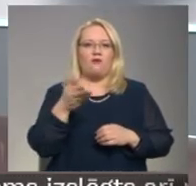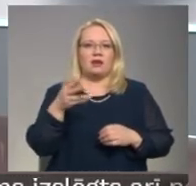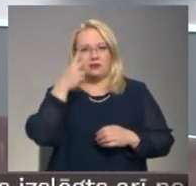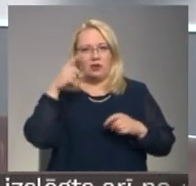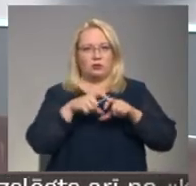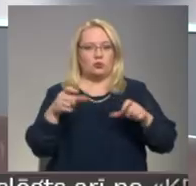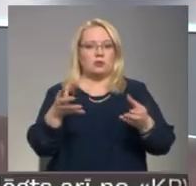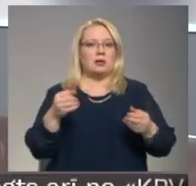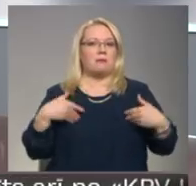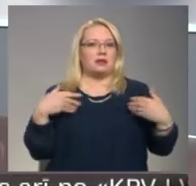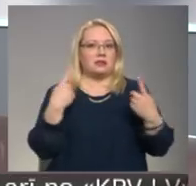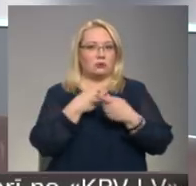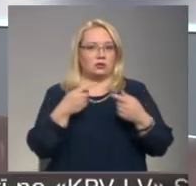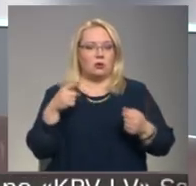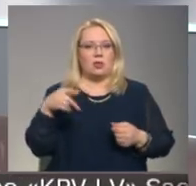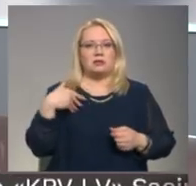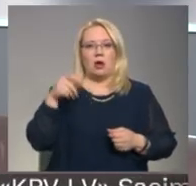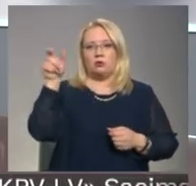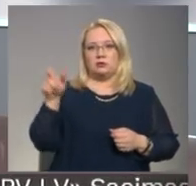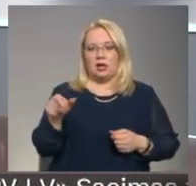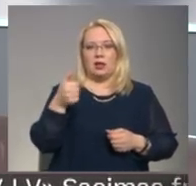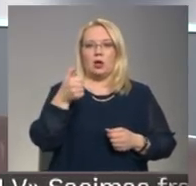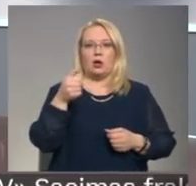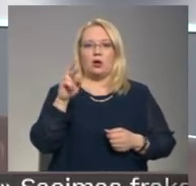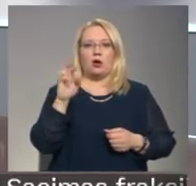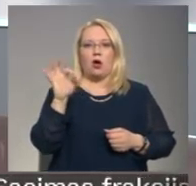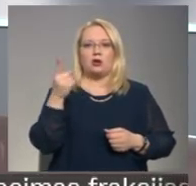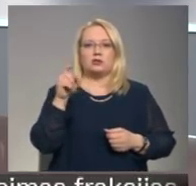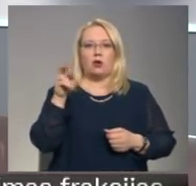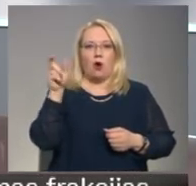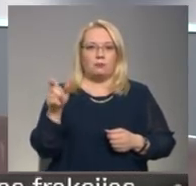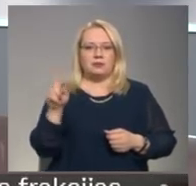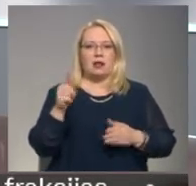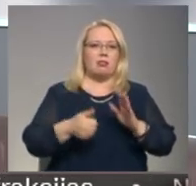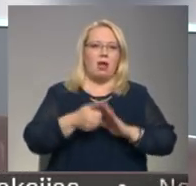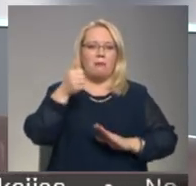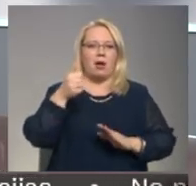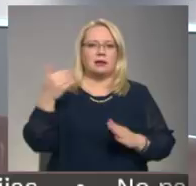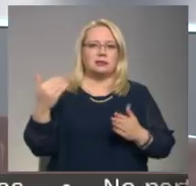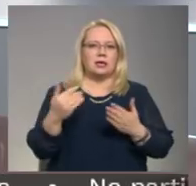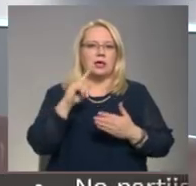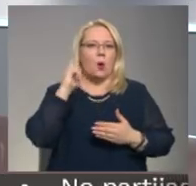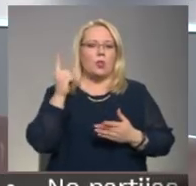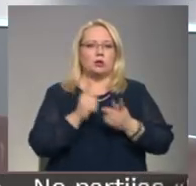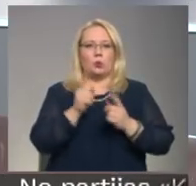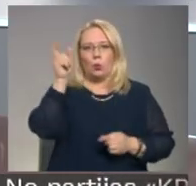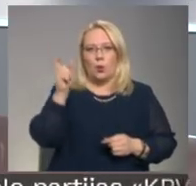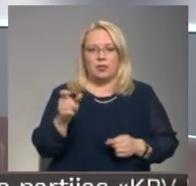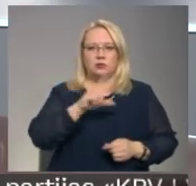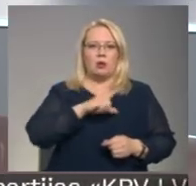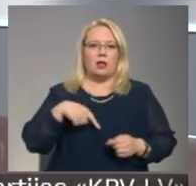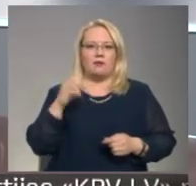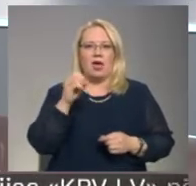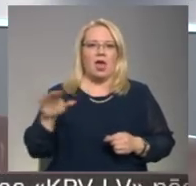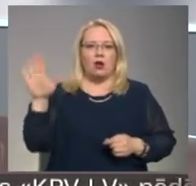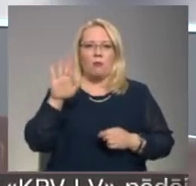saņēma priecīgu ziņu. Tās audzēknis Elvis Groskops kļuvis par labāko jauno tulkotāju no Latvijas Eiropas komisijas